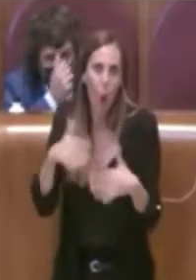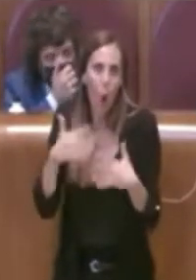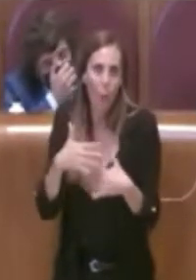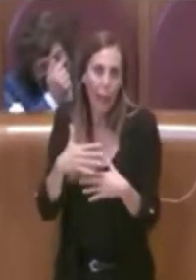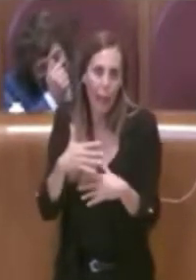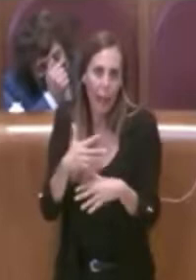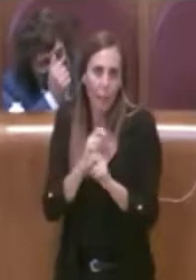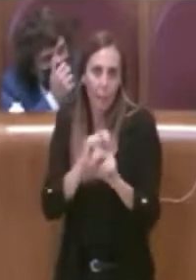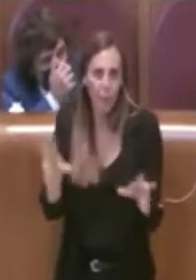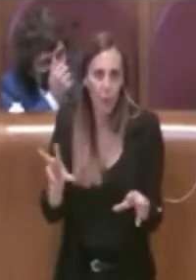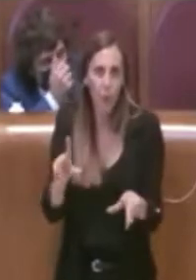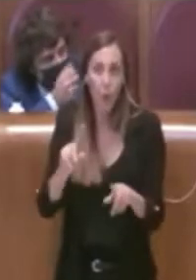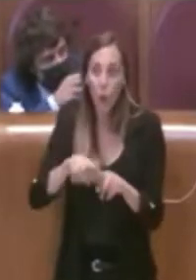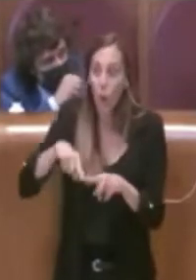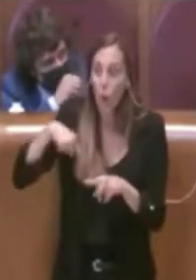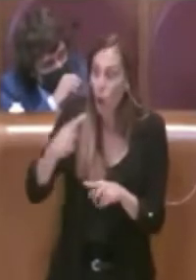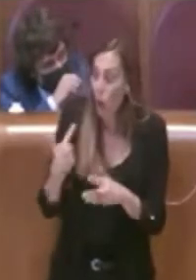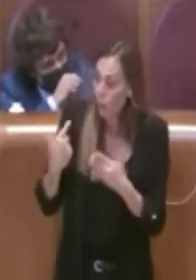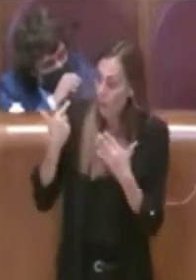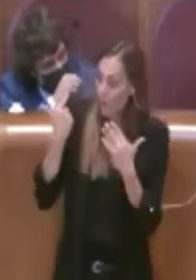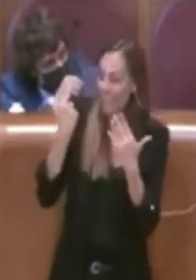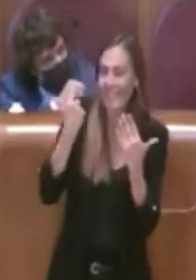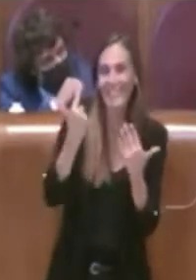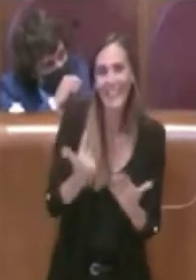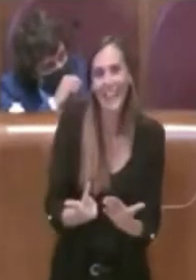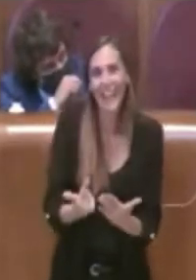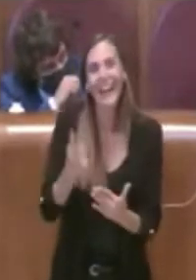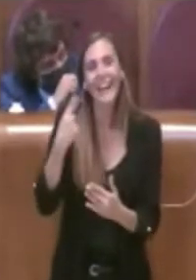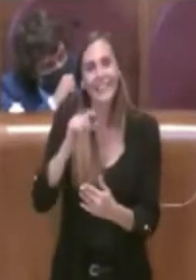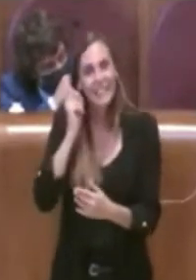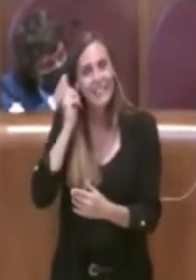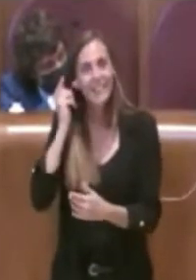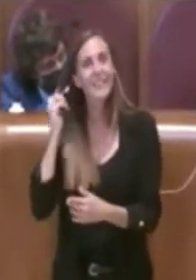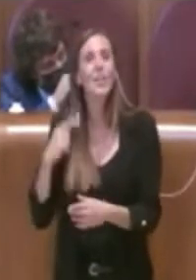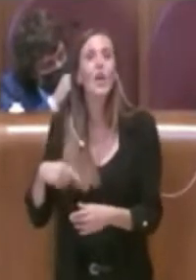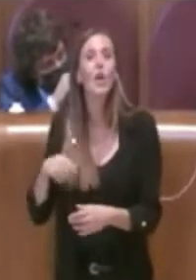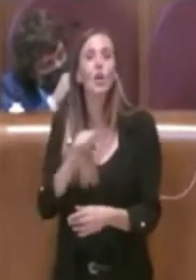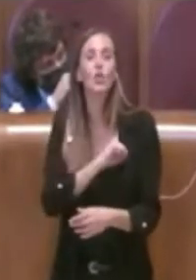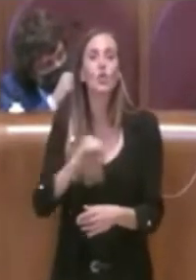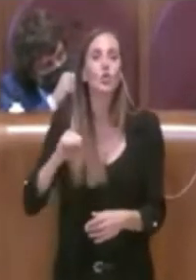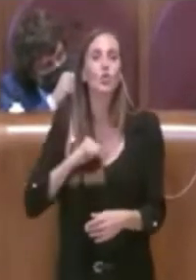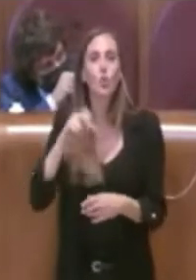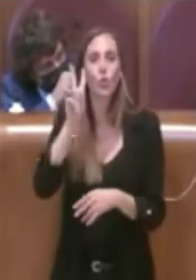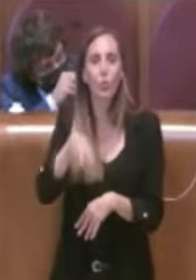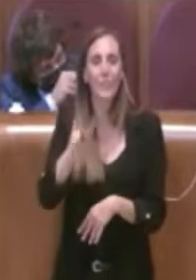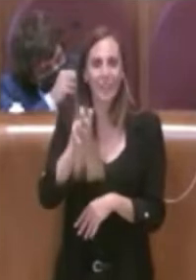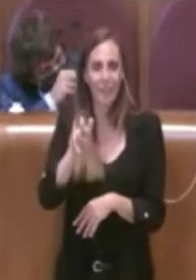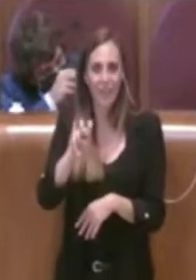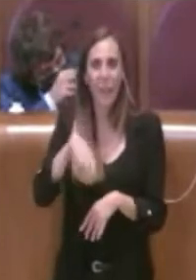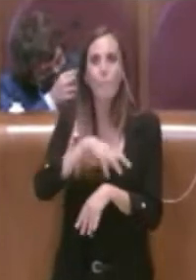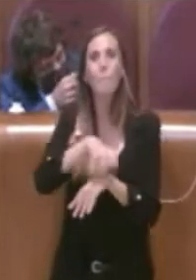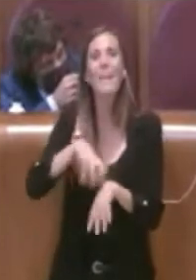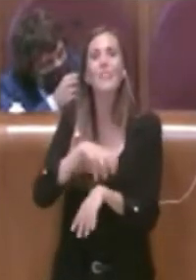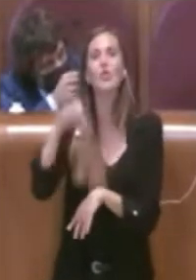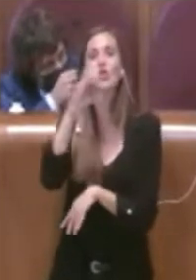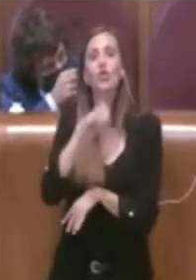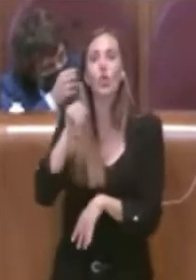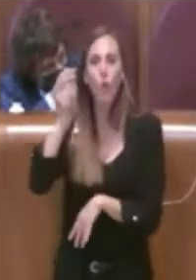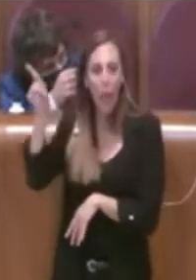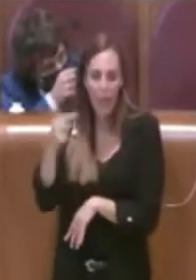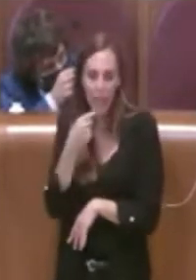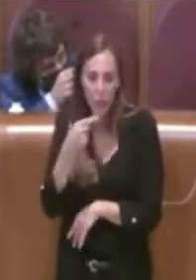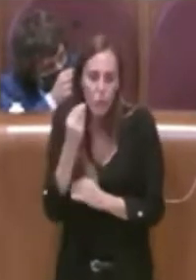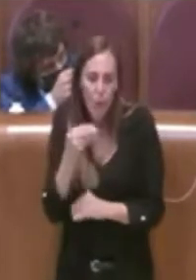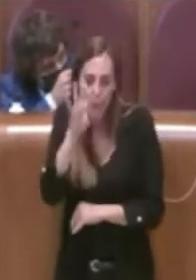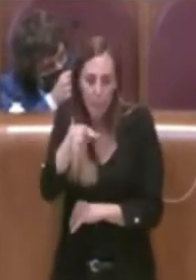sette anni e dopo sette anni che è stato menato a giugno del 2020 ci ritroviamo con il ministro singola indice quale lo